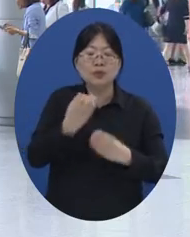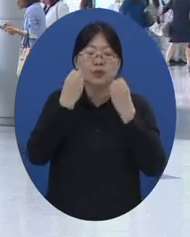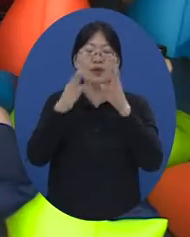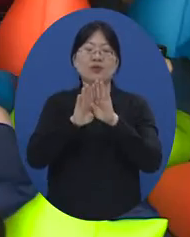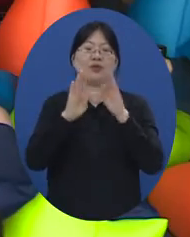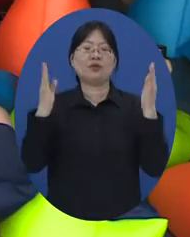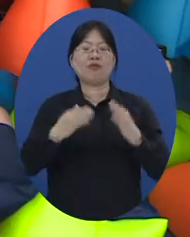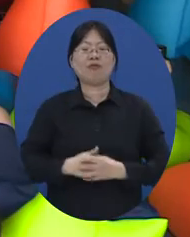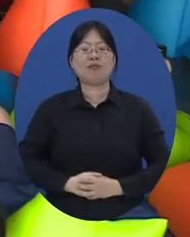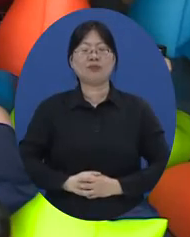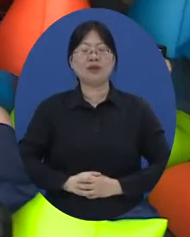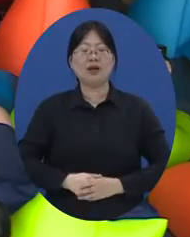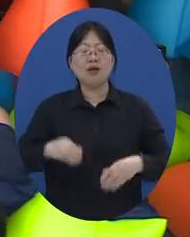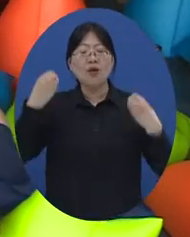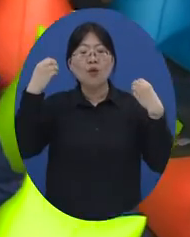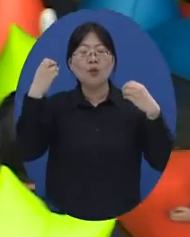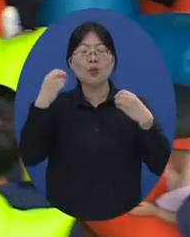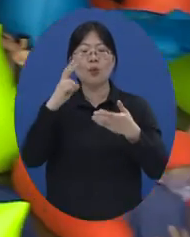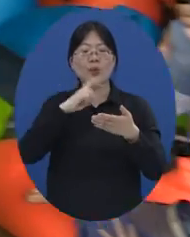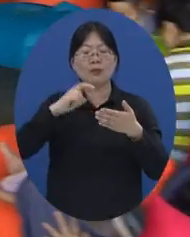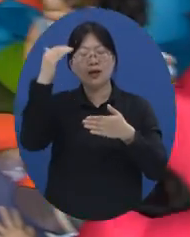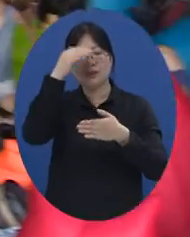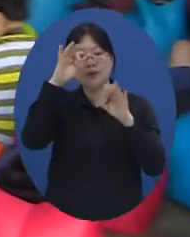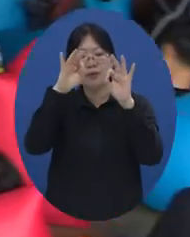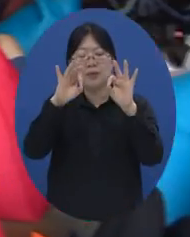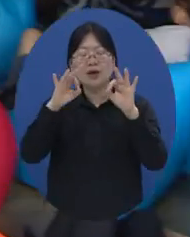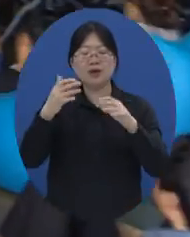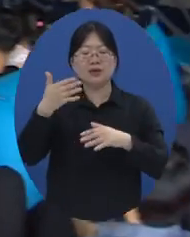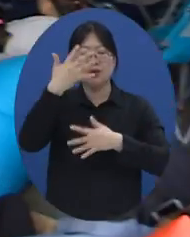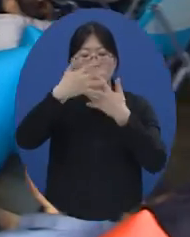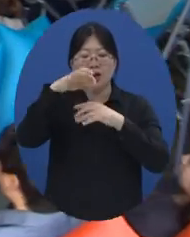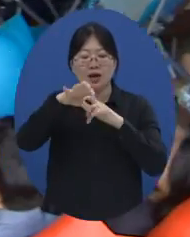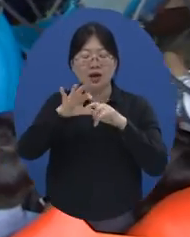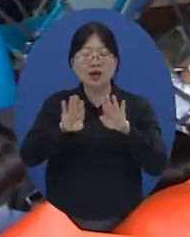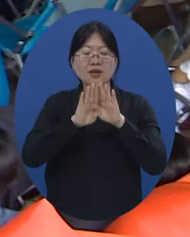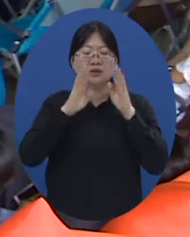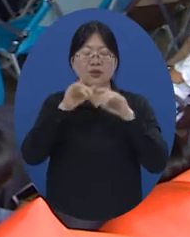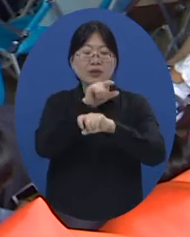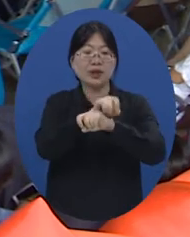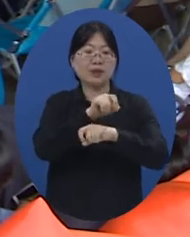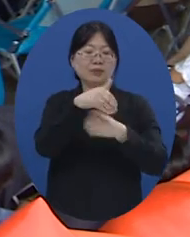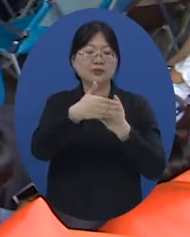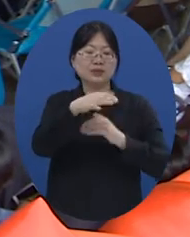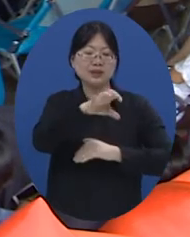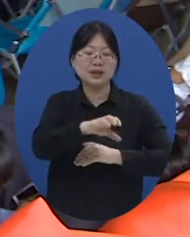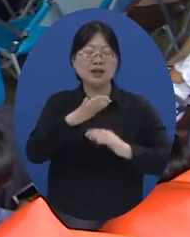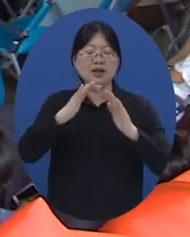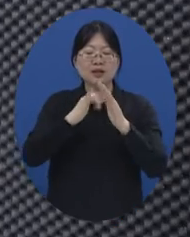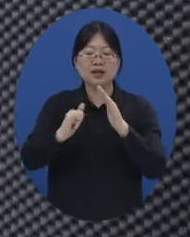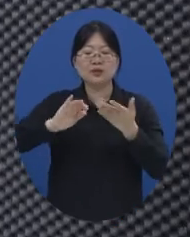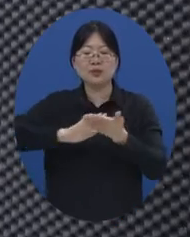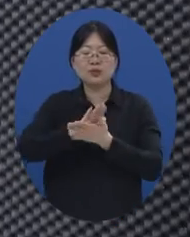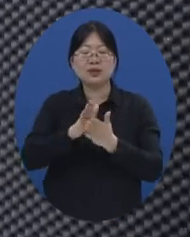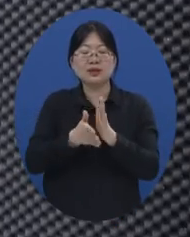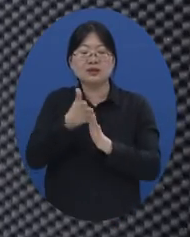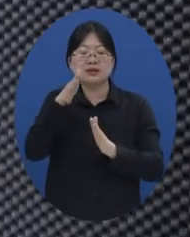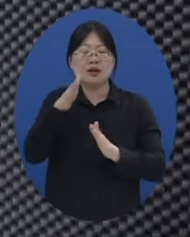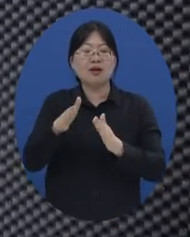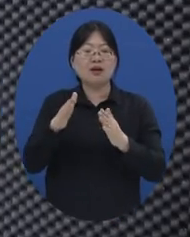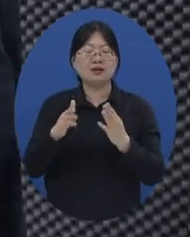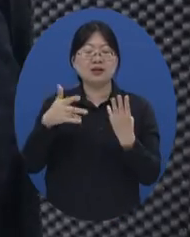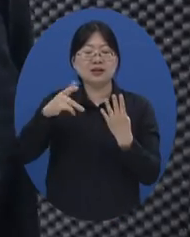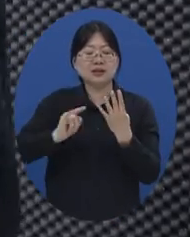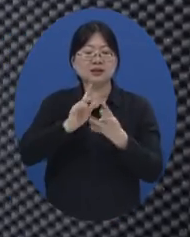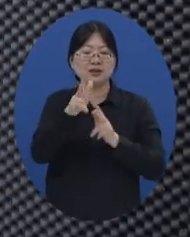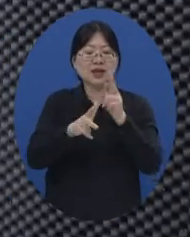입니다 공연이나 음악 감상실 영화관 열린 사무실 가족 놀이 시설 4차 산업